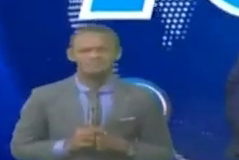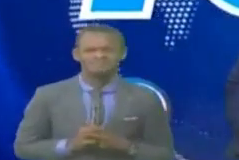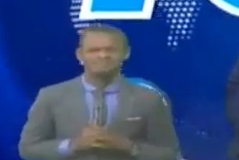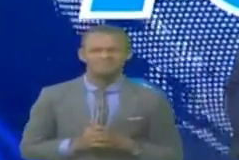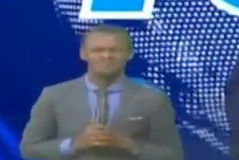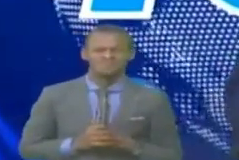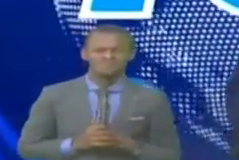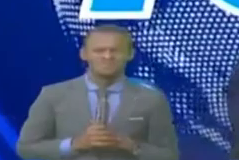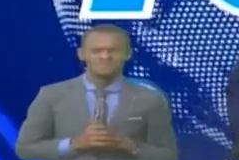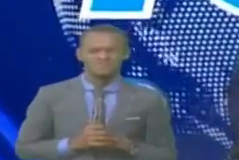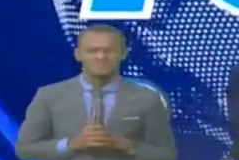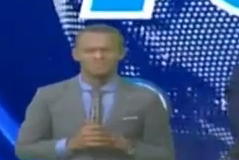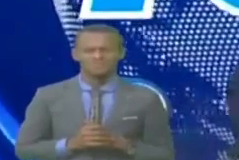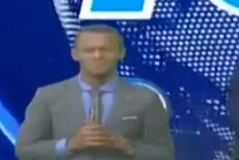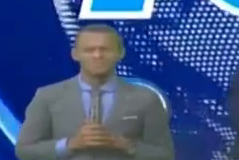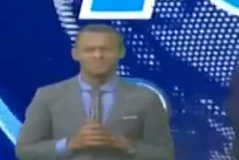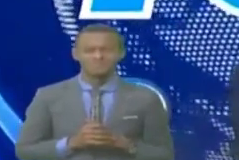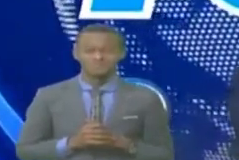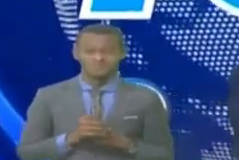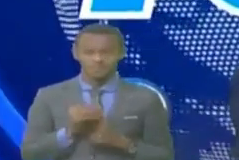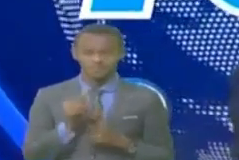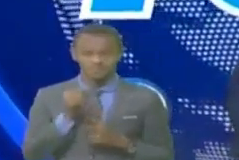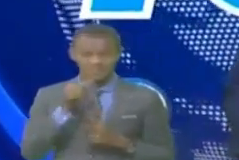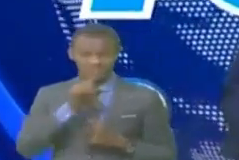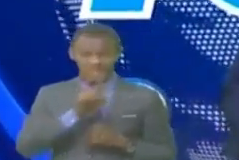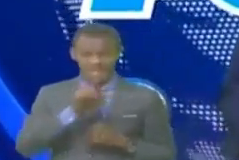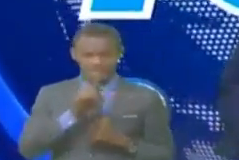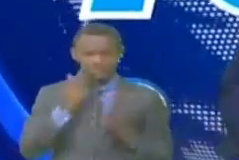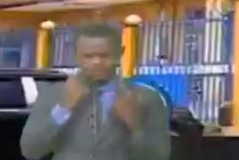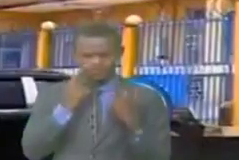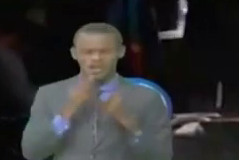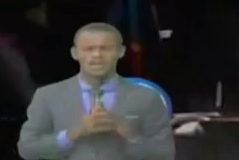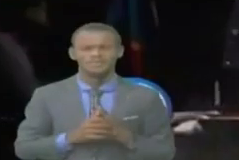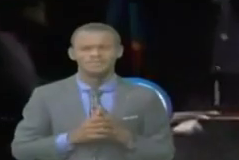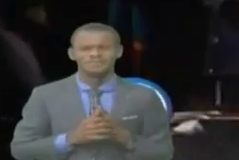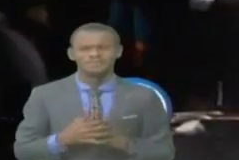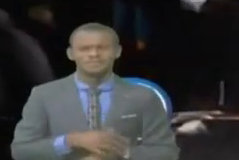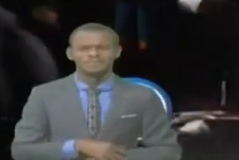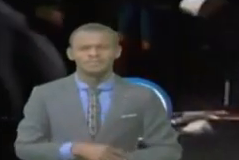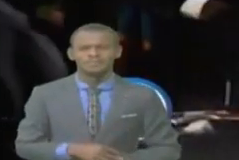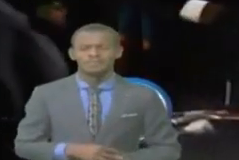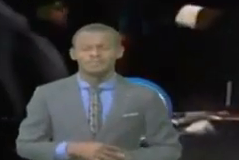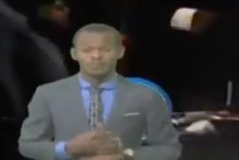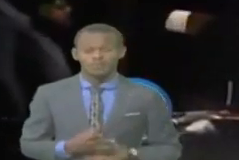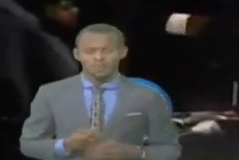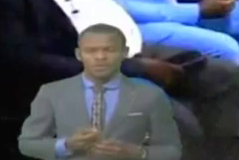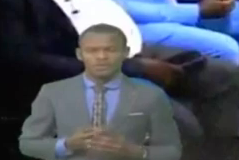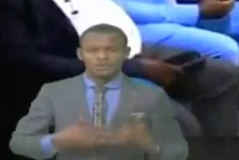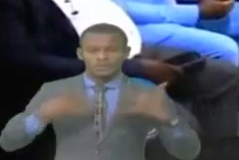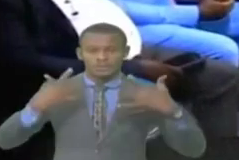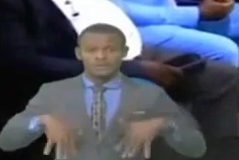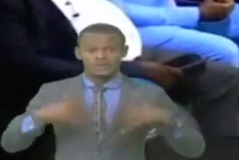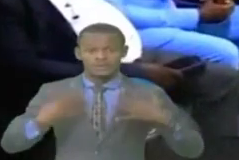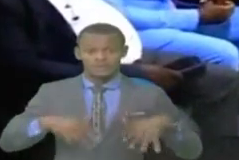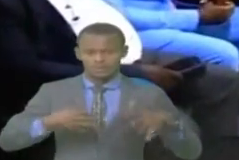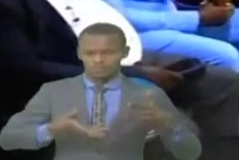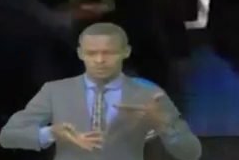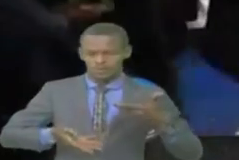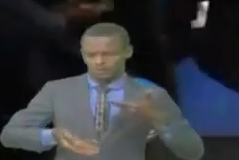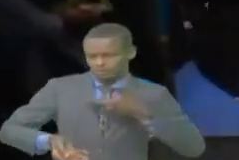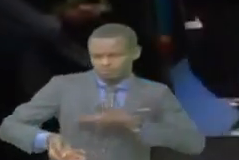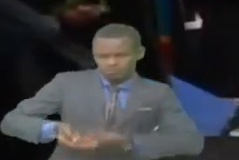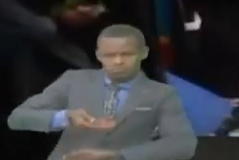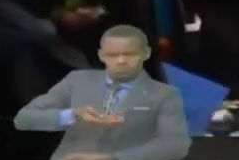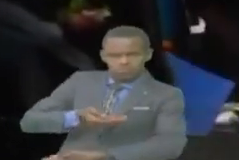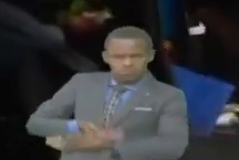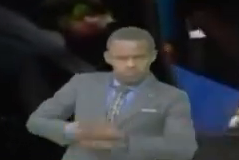cérémonie qui a eu lieu lundi 11 septembre 2023. La cérémonie de remise-reprise entre le chef de la